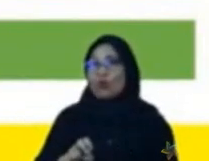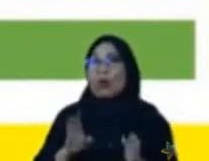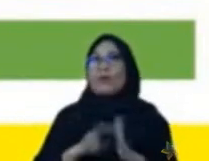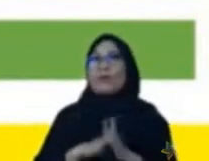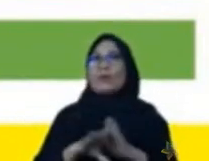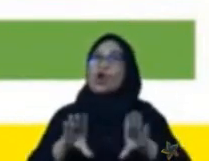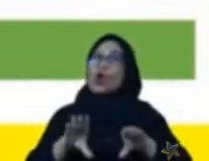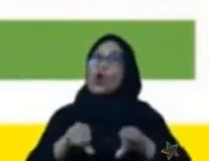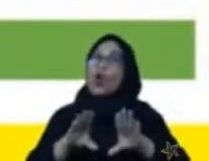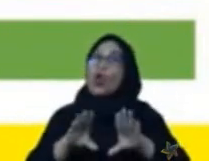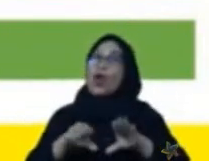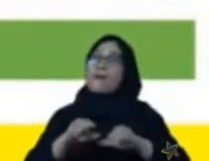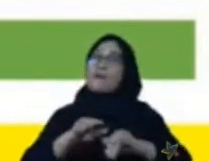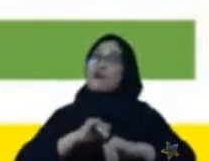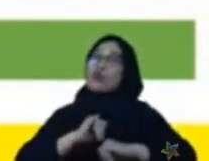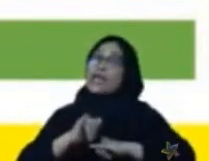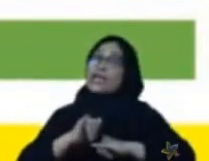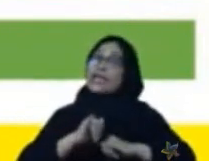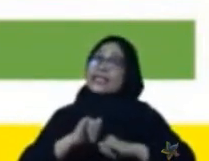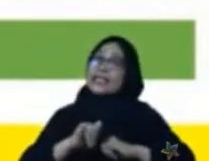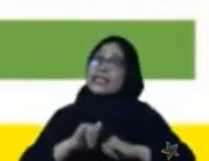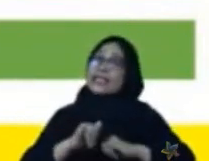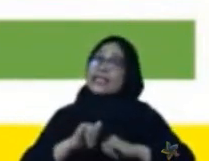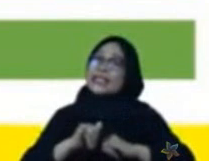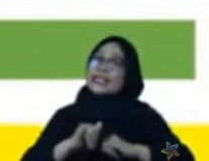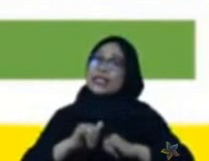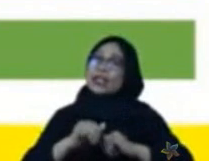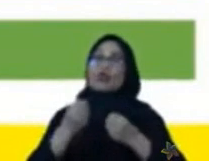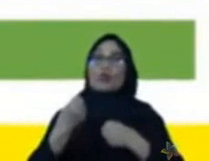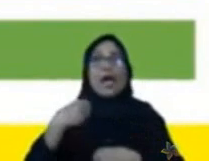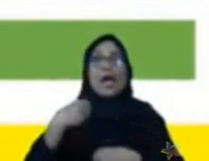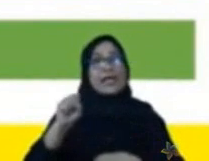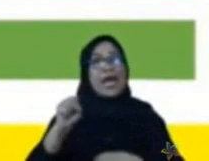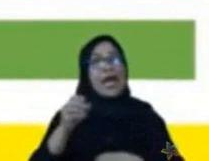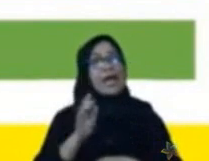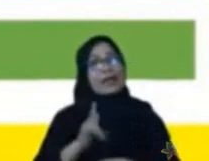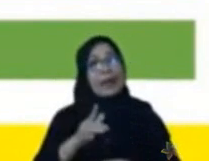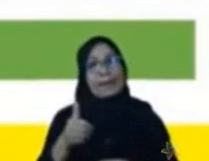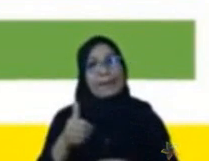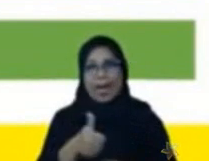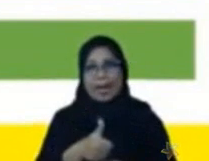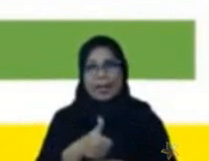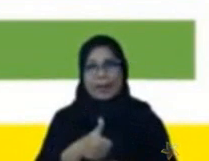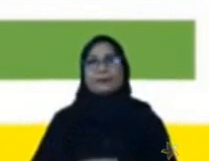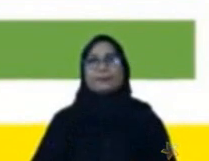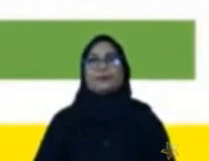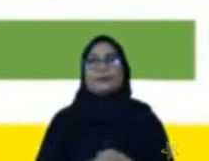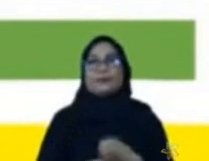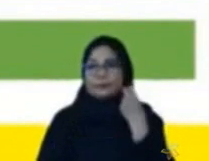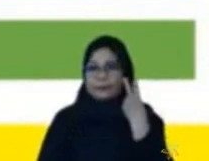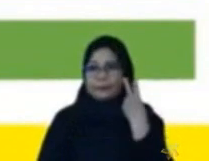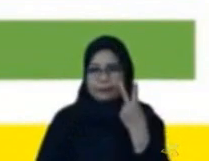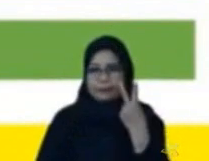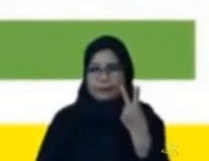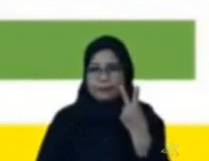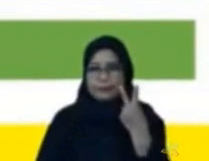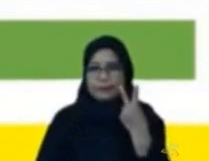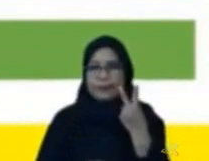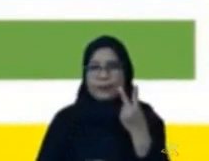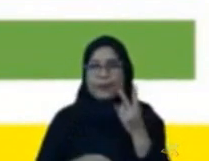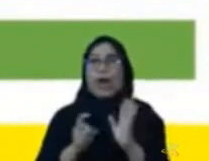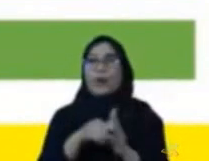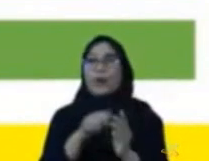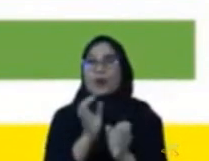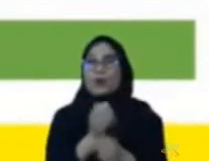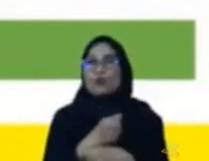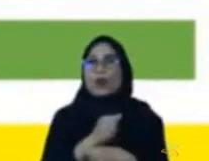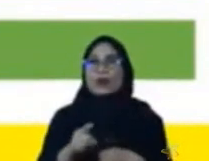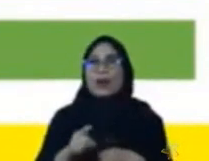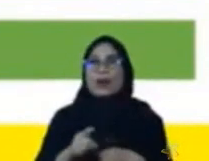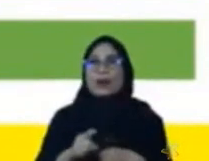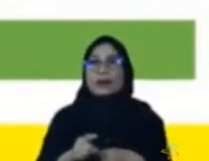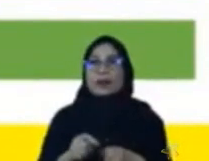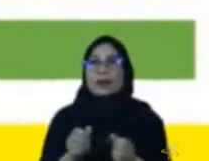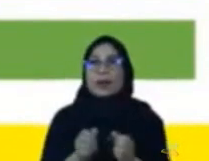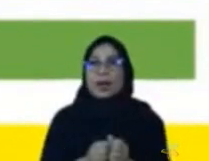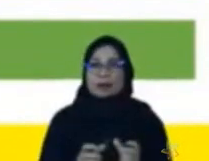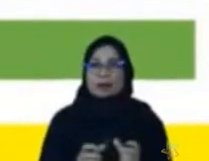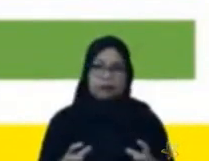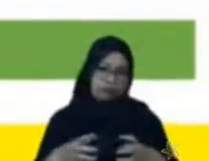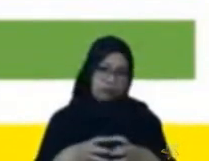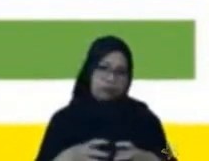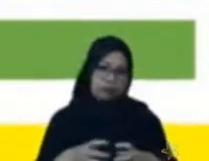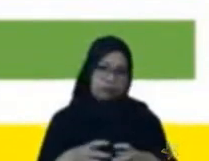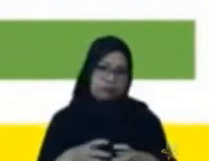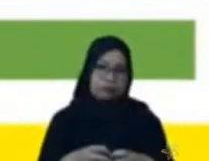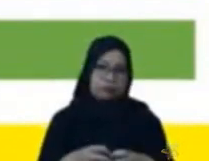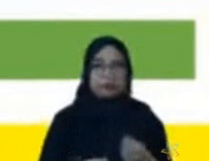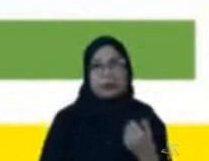berkolaborasi agar menciptakan pembelajaran yang baik. Kemudian yang kedua itu adalah pembentukan dan memaksimalkan peran paguyuban, tadi sudah.